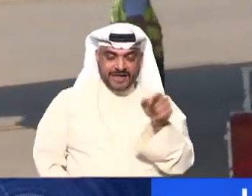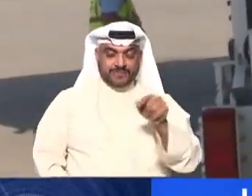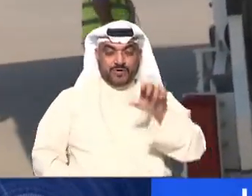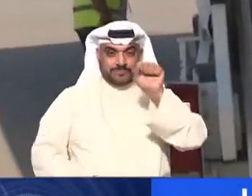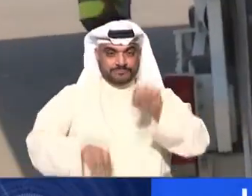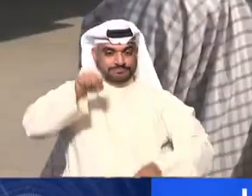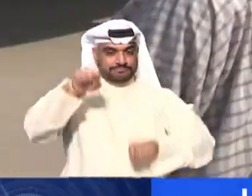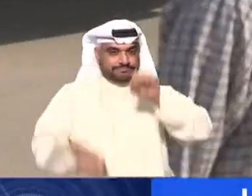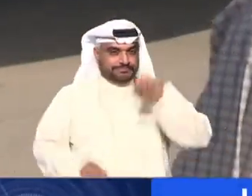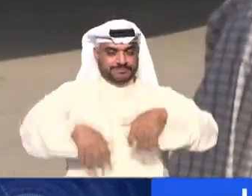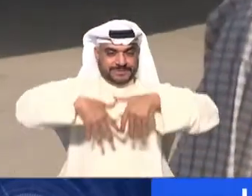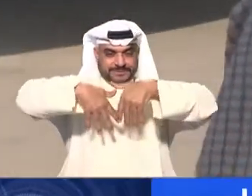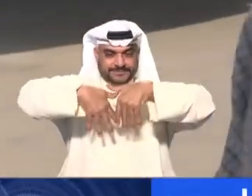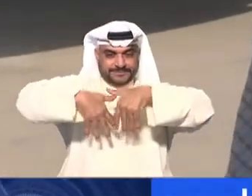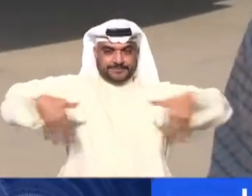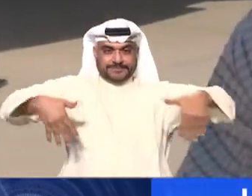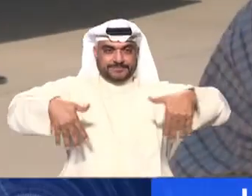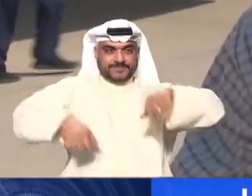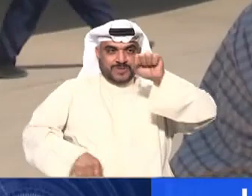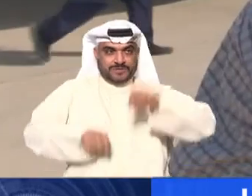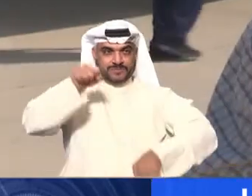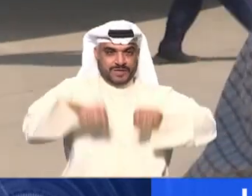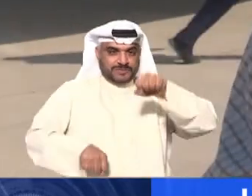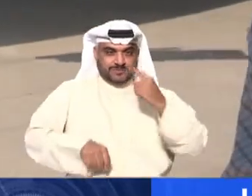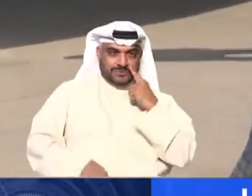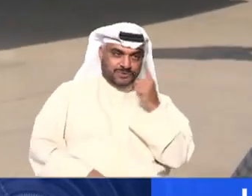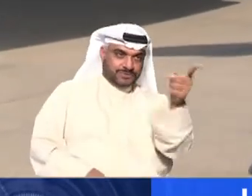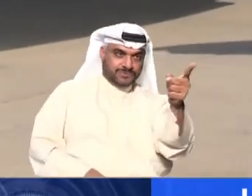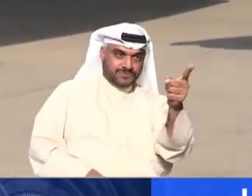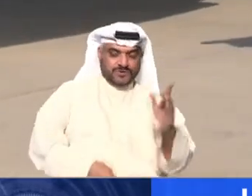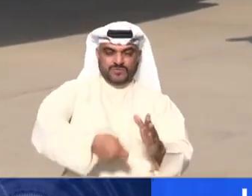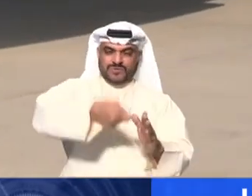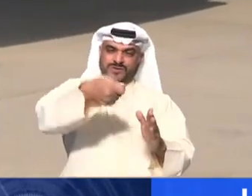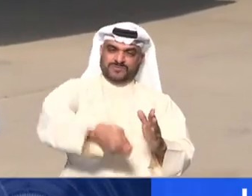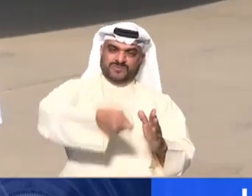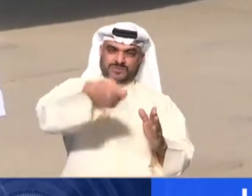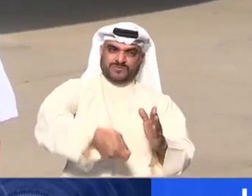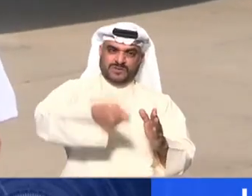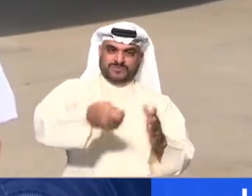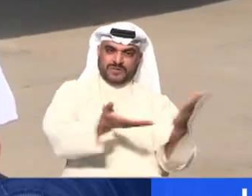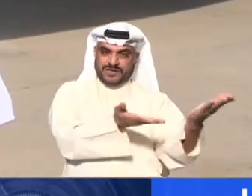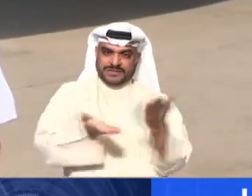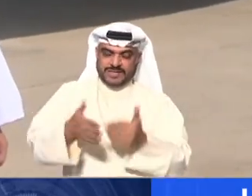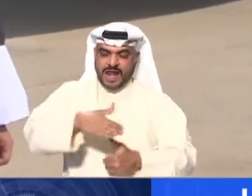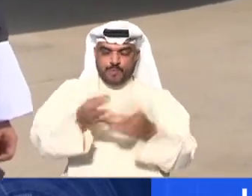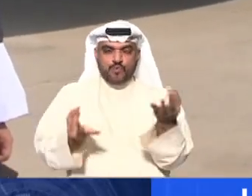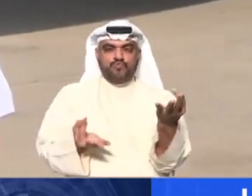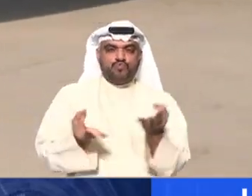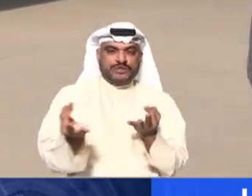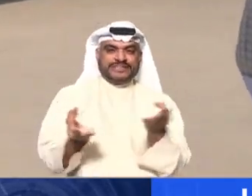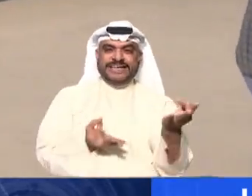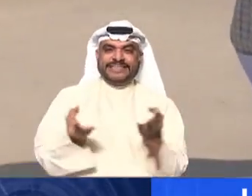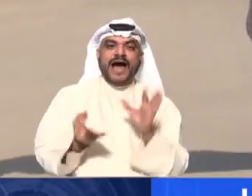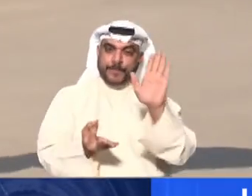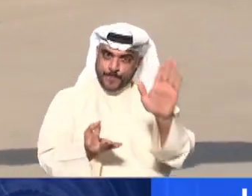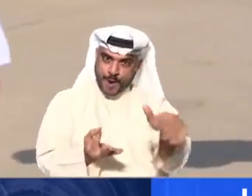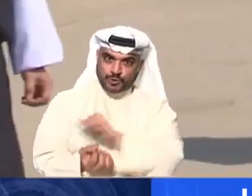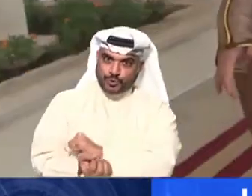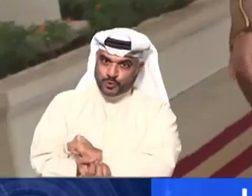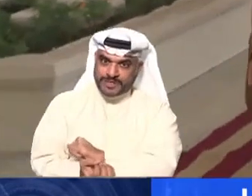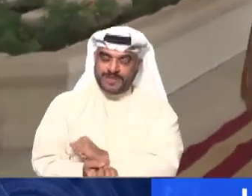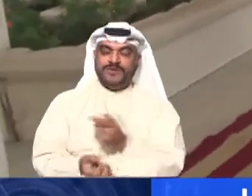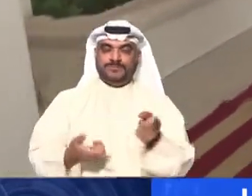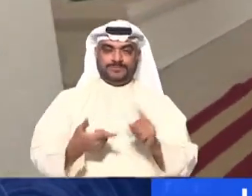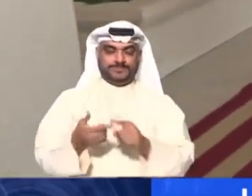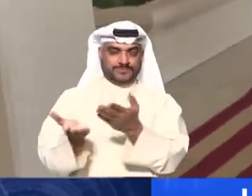بعثة الشرف المرافقة لممثل جلالة الملك من الديوان الأميري برئاسة المستشار بالديوان الأميري محمد عبد الله